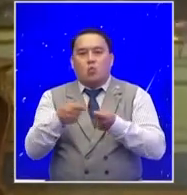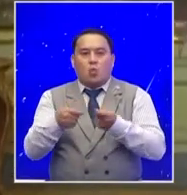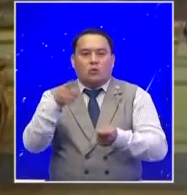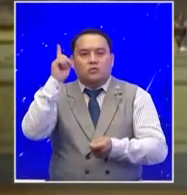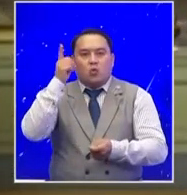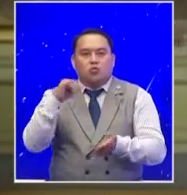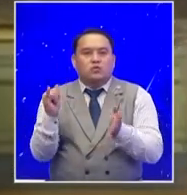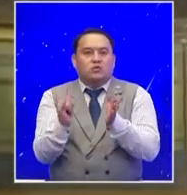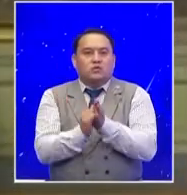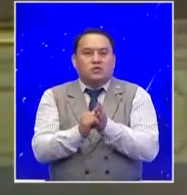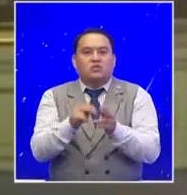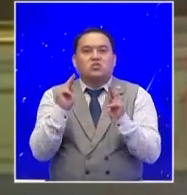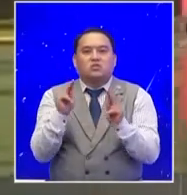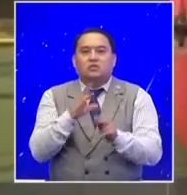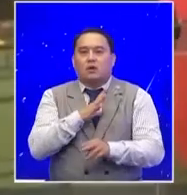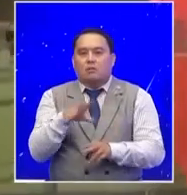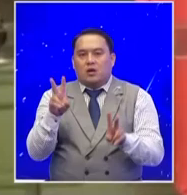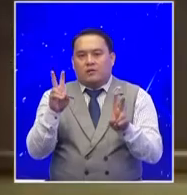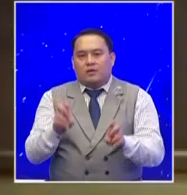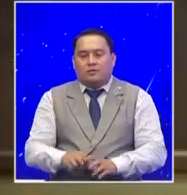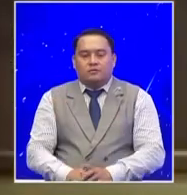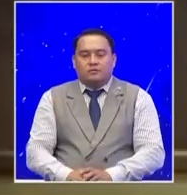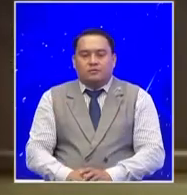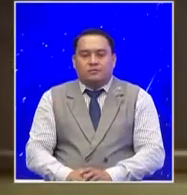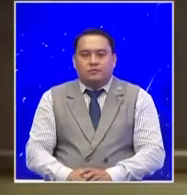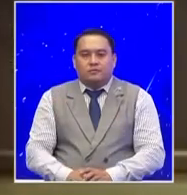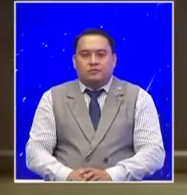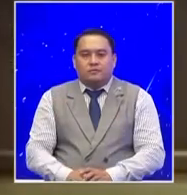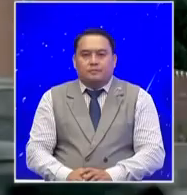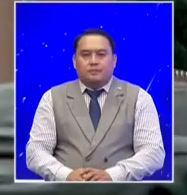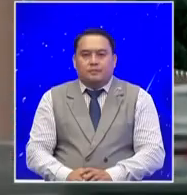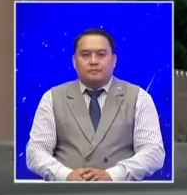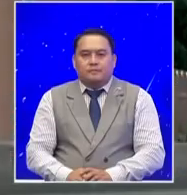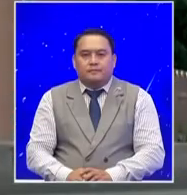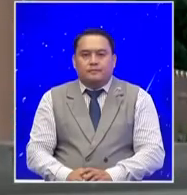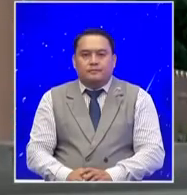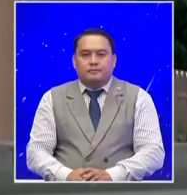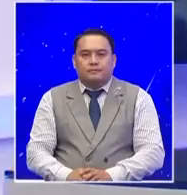ФРГ от установления истины в рамках объективного расследования.